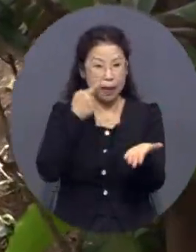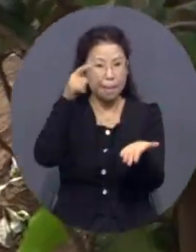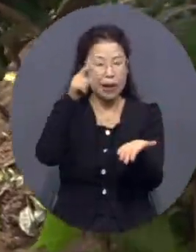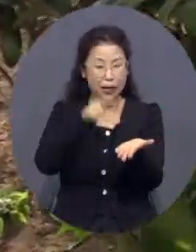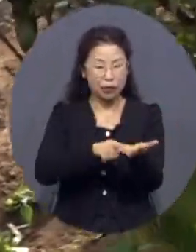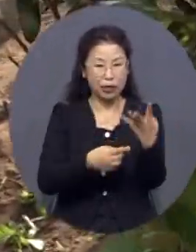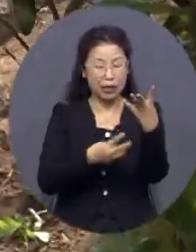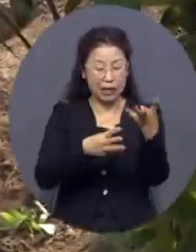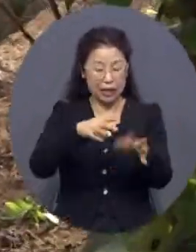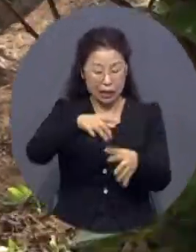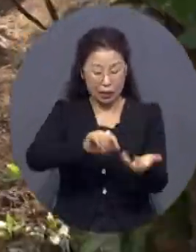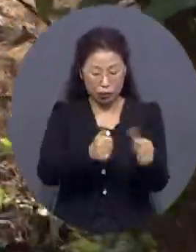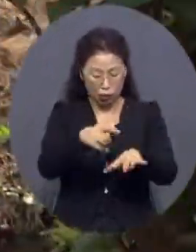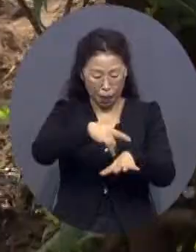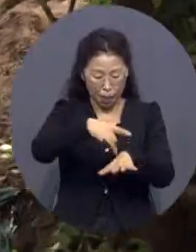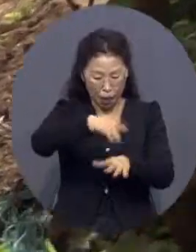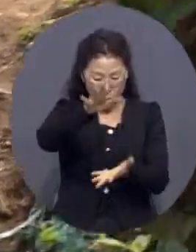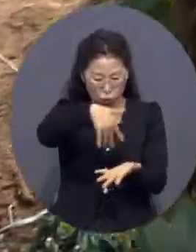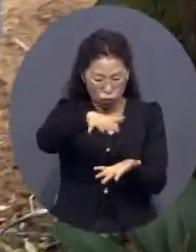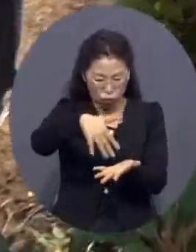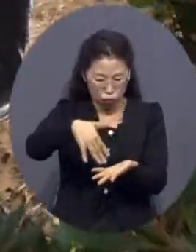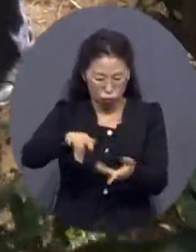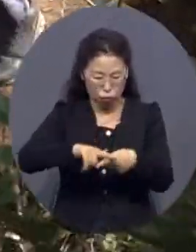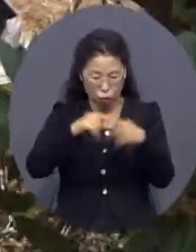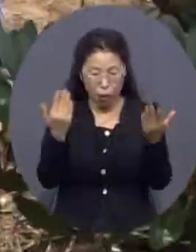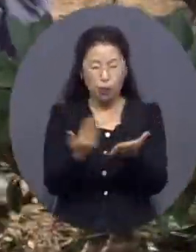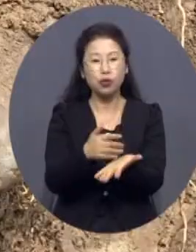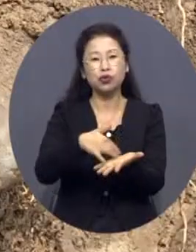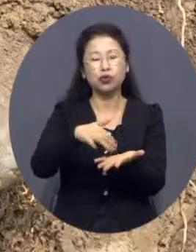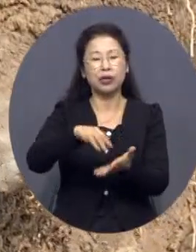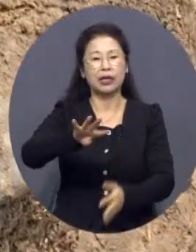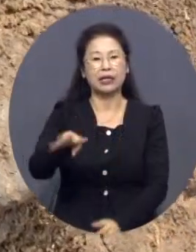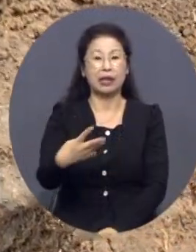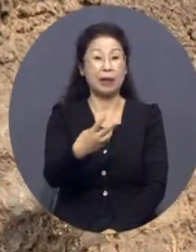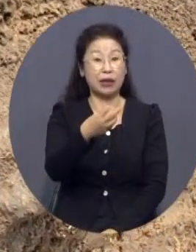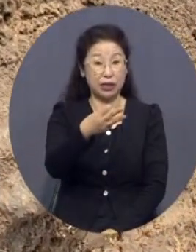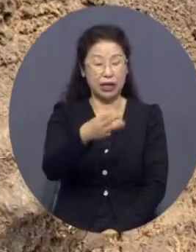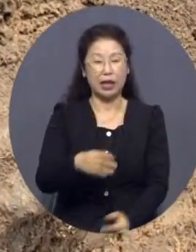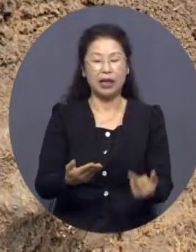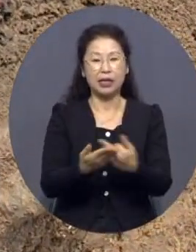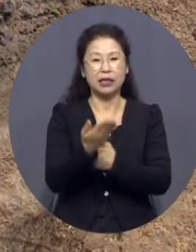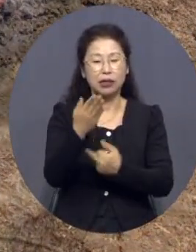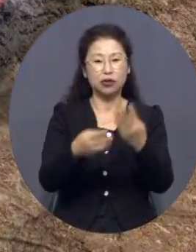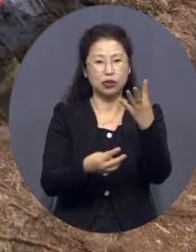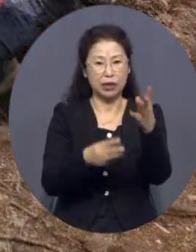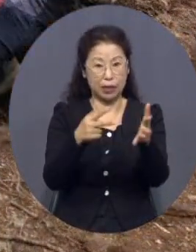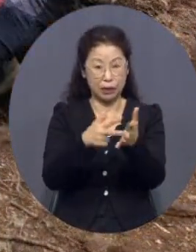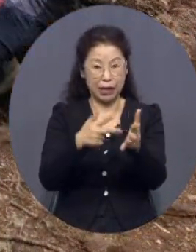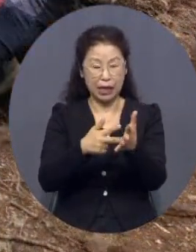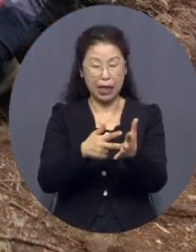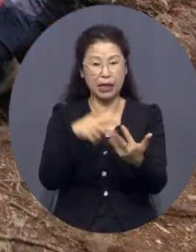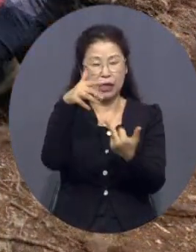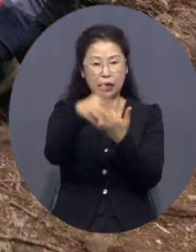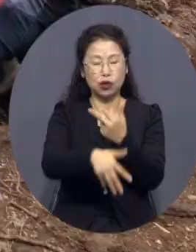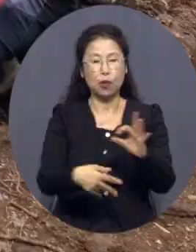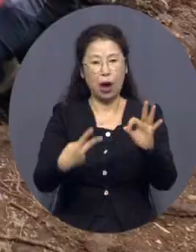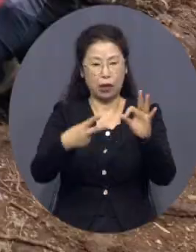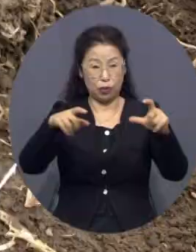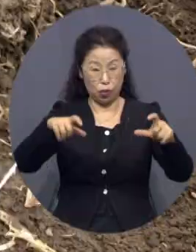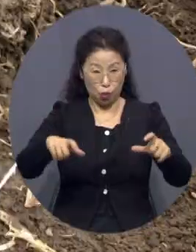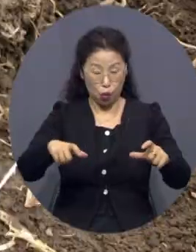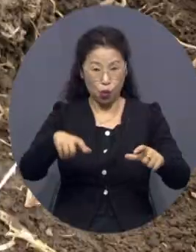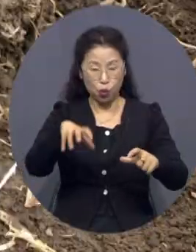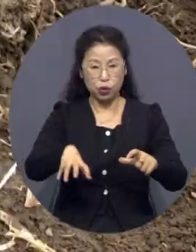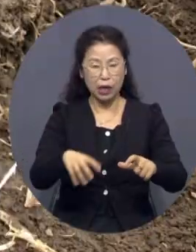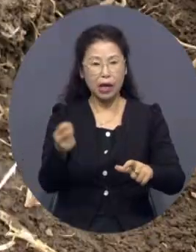발굴된 4.3 유해는 모두 413구. 제주 4.3 평화재단은 서귀포시 안덕면 동광리에 또 다른